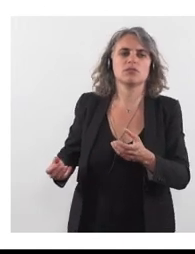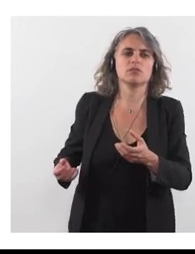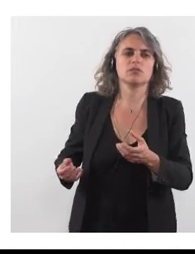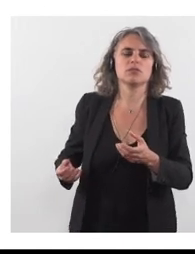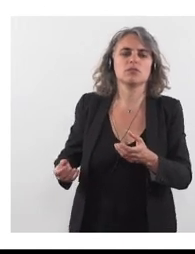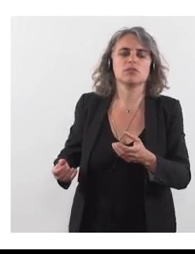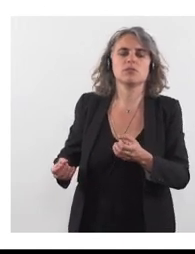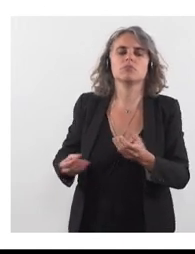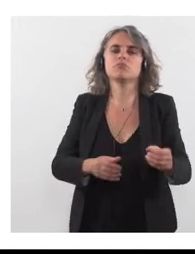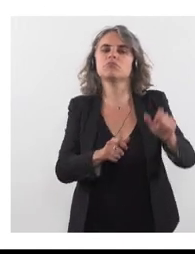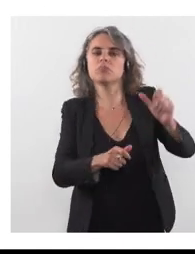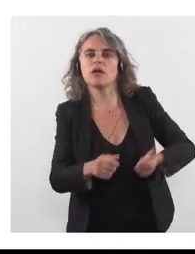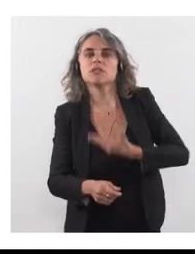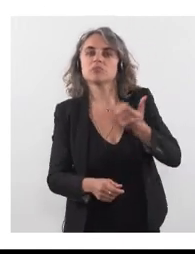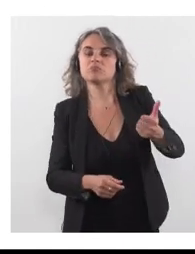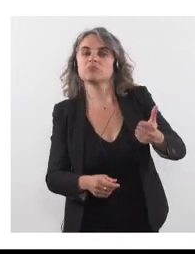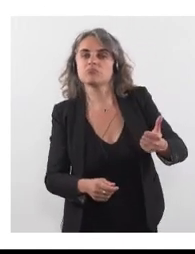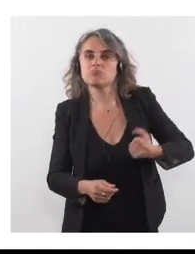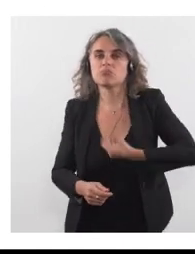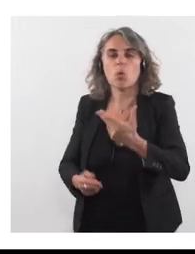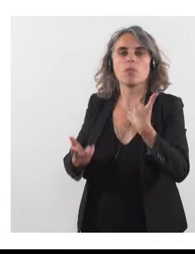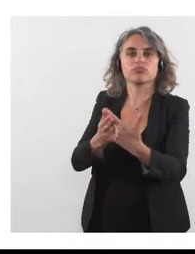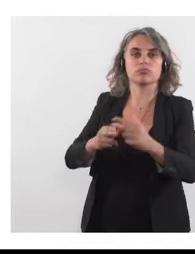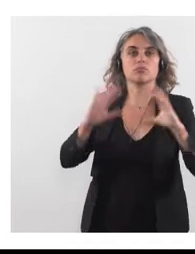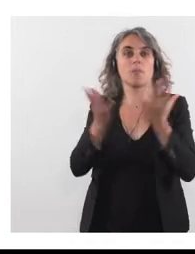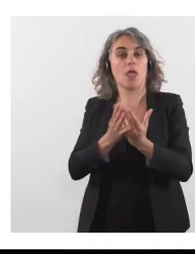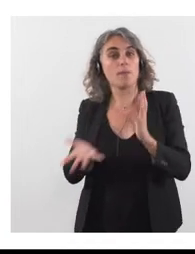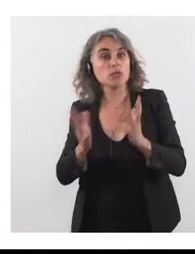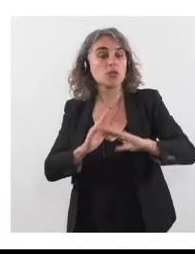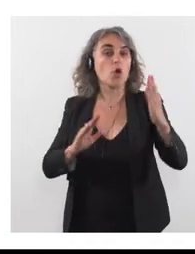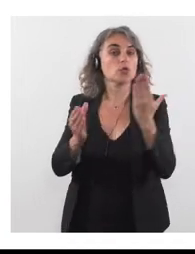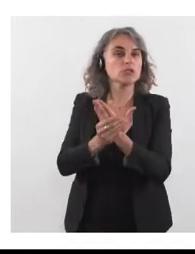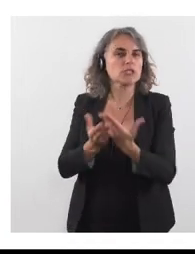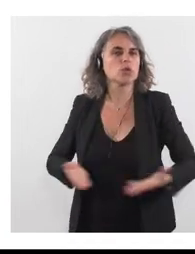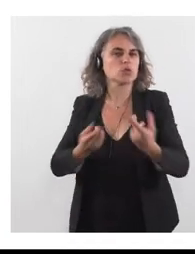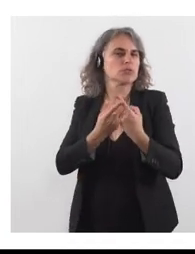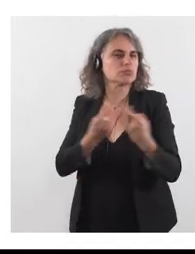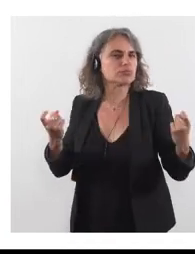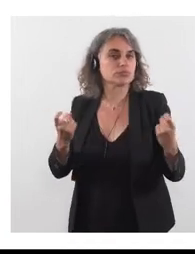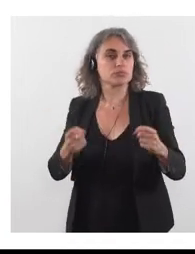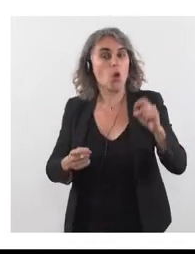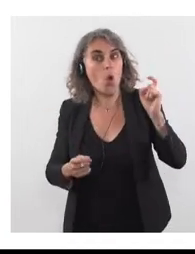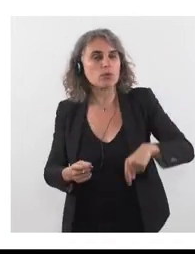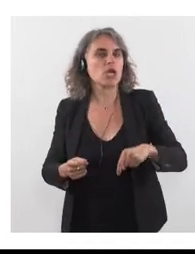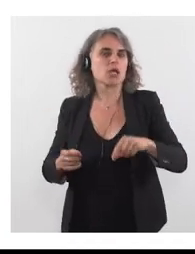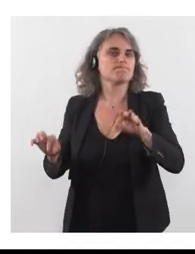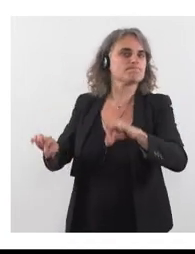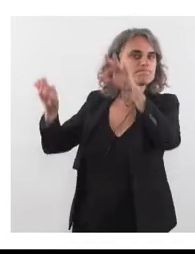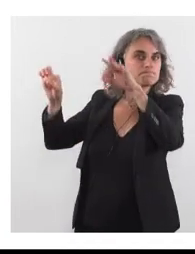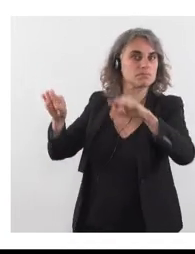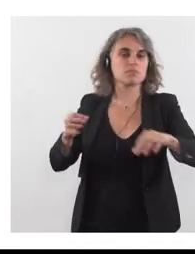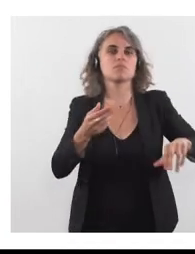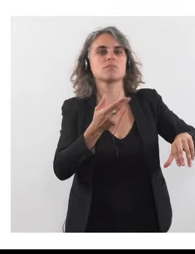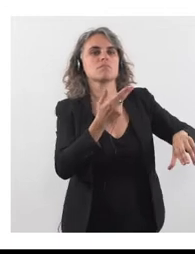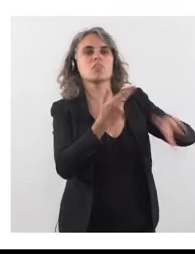question préjudicielle, tout le contentieux du même type dans d'autres dossiers, je suis obligé de le suspendre le temps d'avoir la